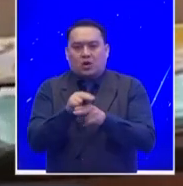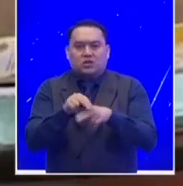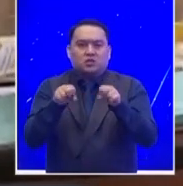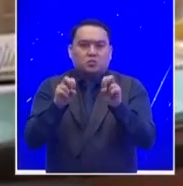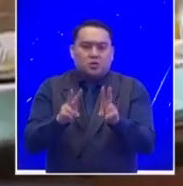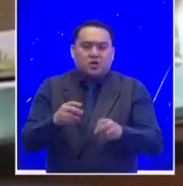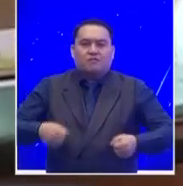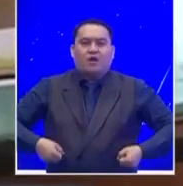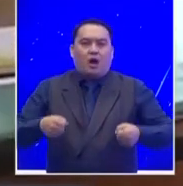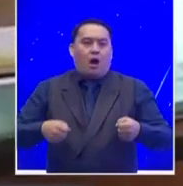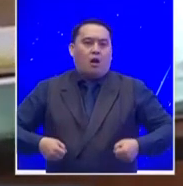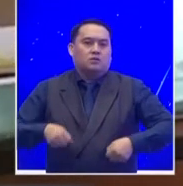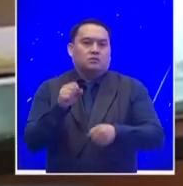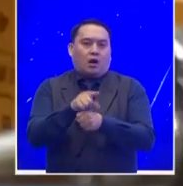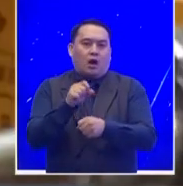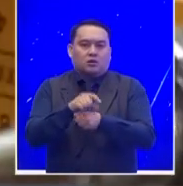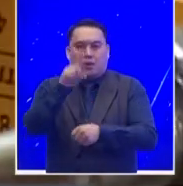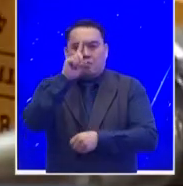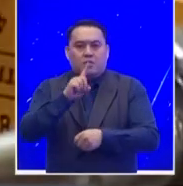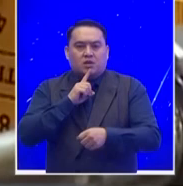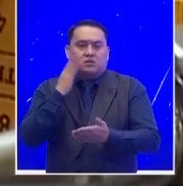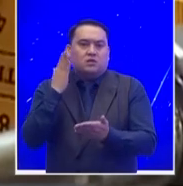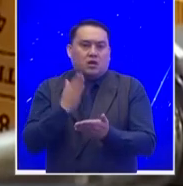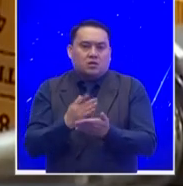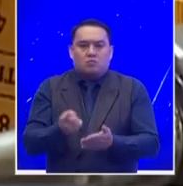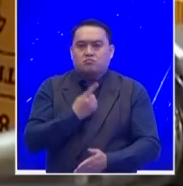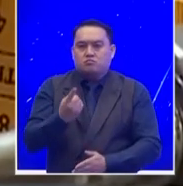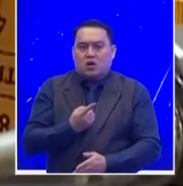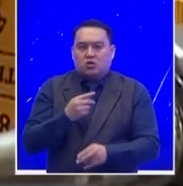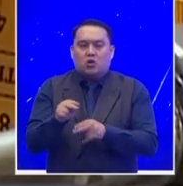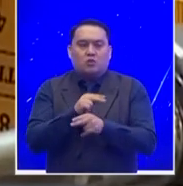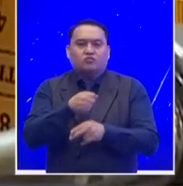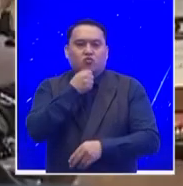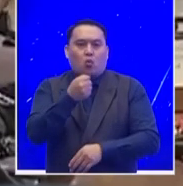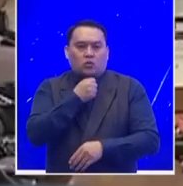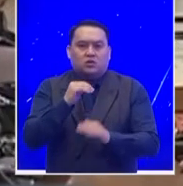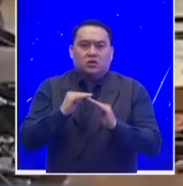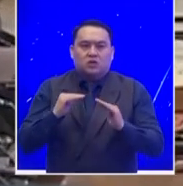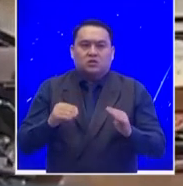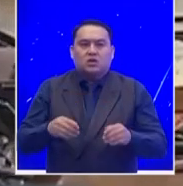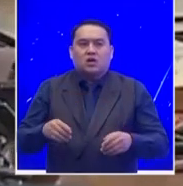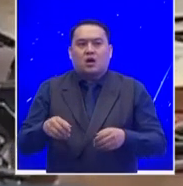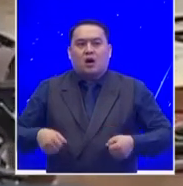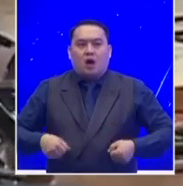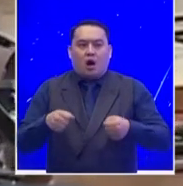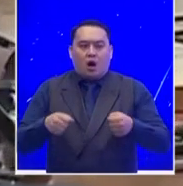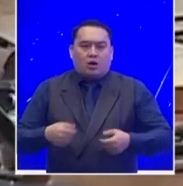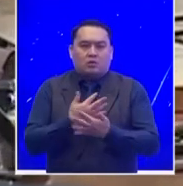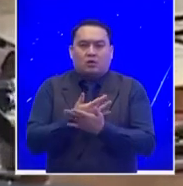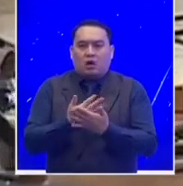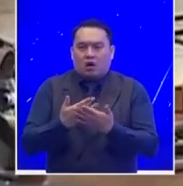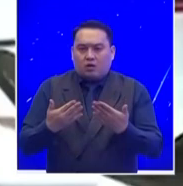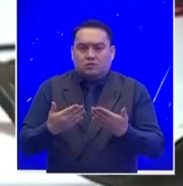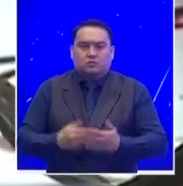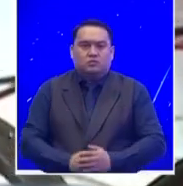спецсредств для инвалидов, заказов уже на месяц вперед. Мастера ремонтируют как взрослые, так и детские коляски, трости, ходунки,